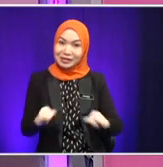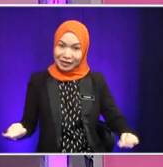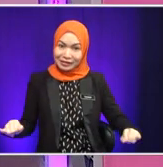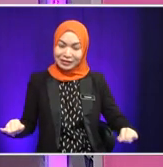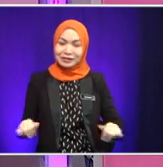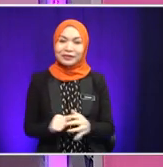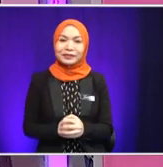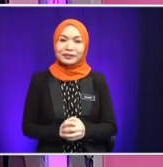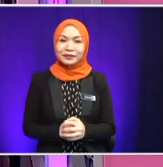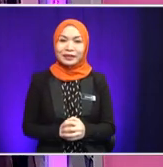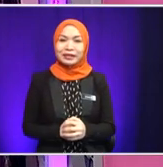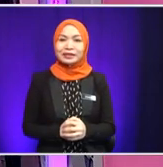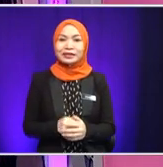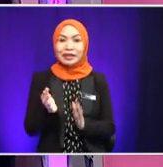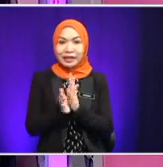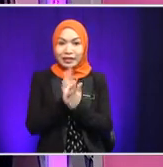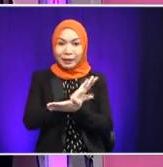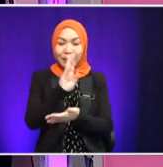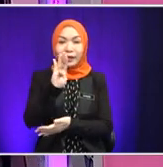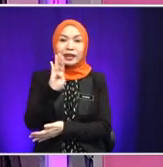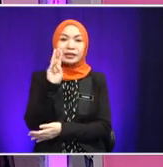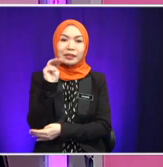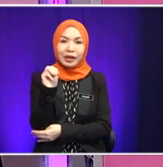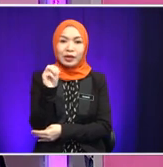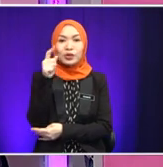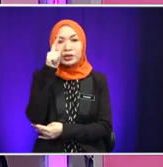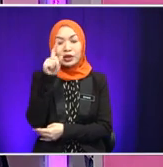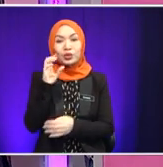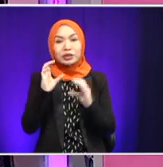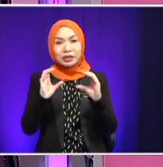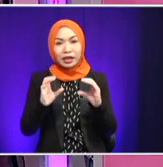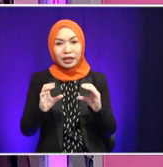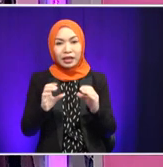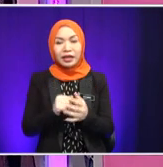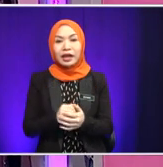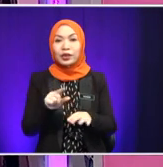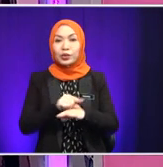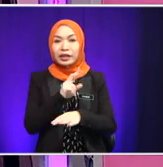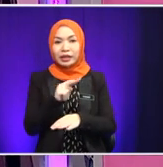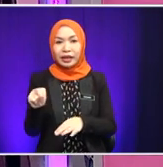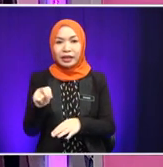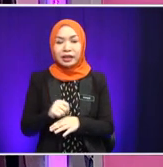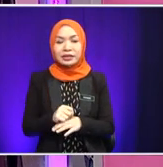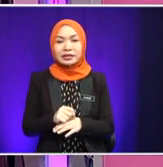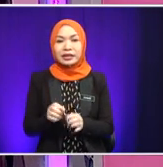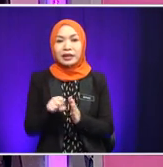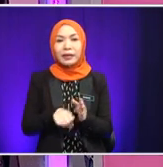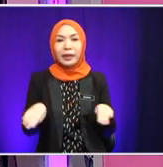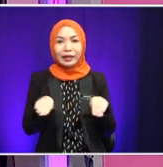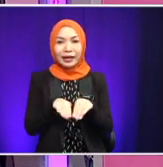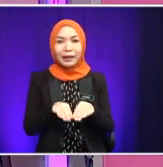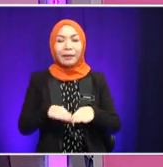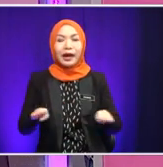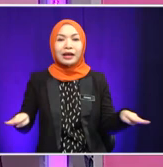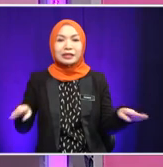bosen lagi merupakan satu media oke yang mana merupakan bahasa kebangsaan yang mana setiap kaum di Indonesia ini perlu diketahui ya